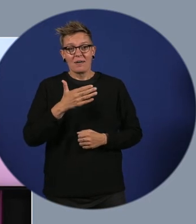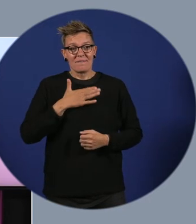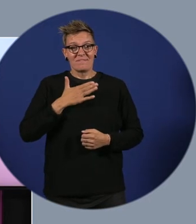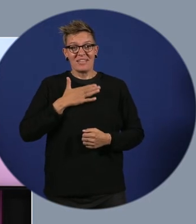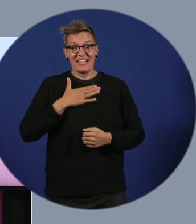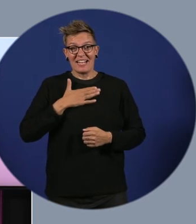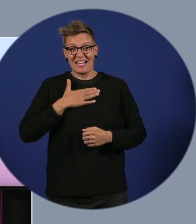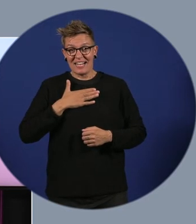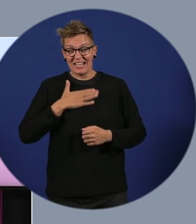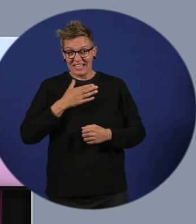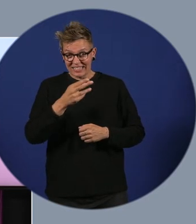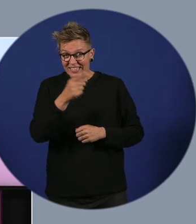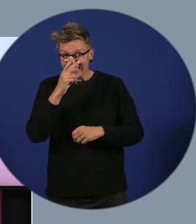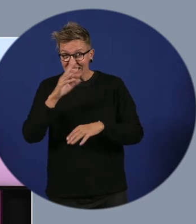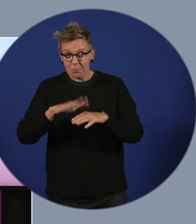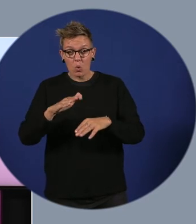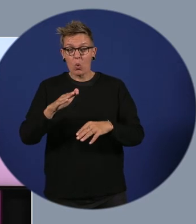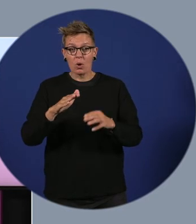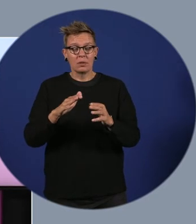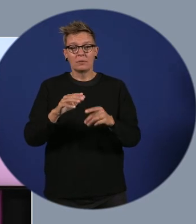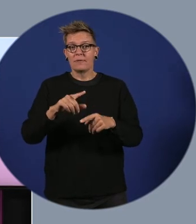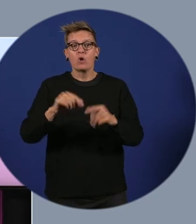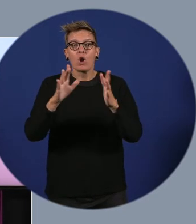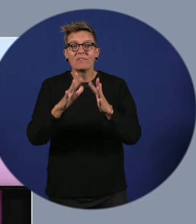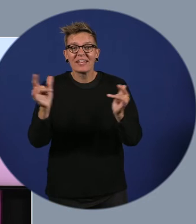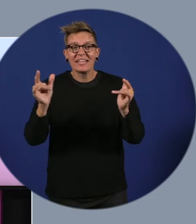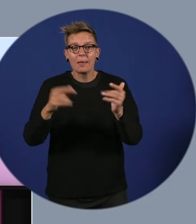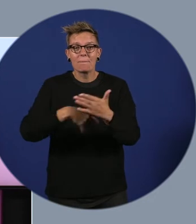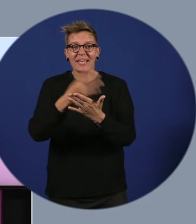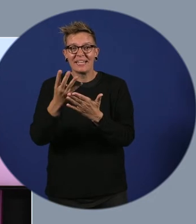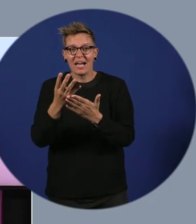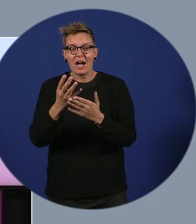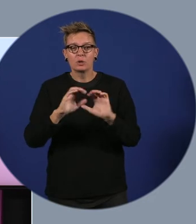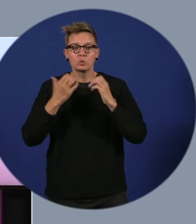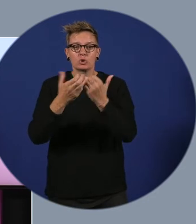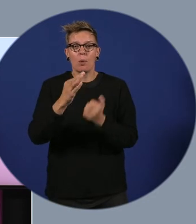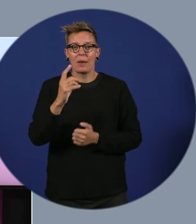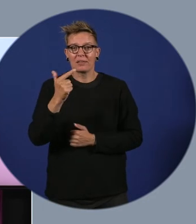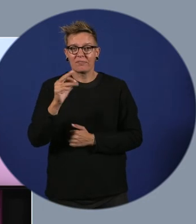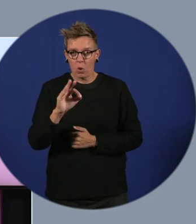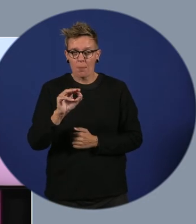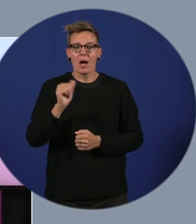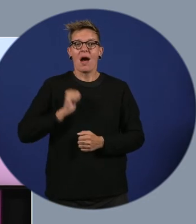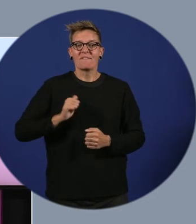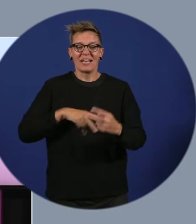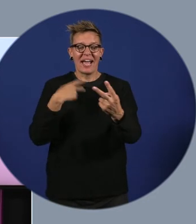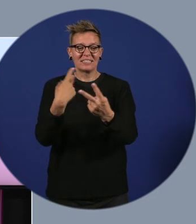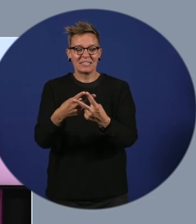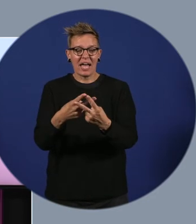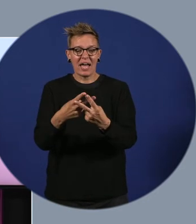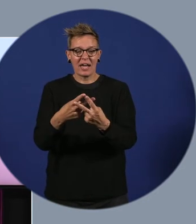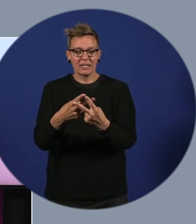ni gå in på valfri social medieplattform. Och så bara lägg in hashtag skolval 2022 så kan ni själv få